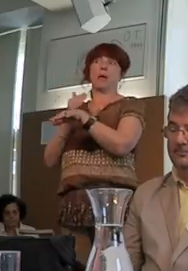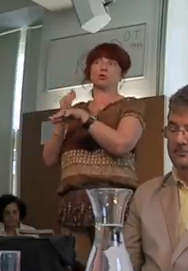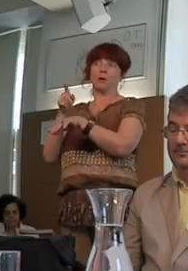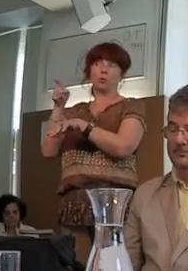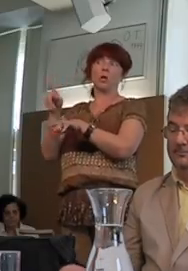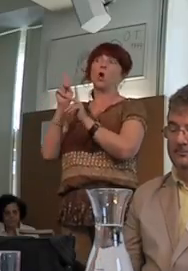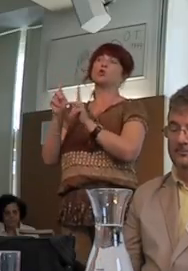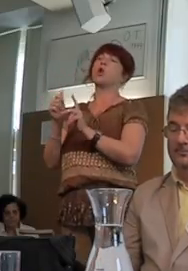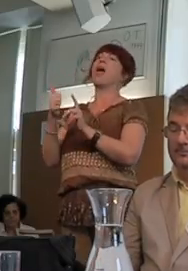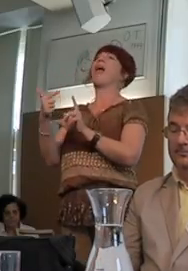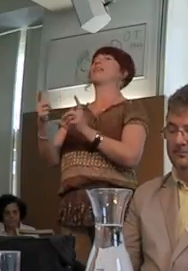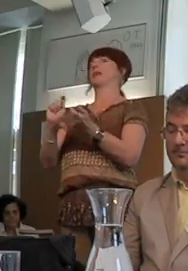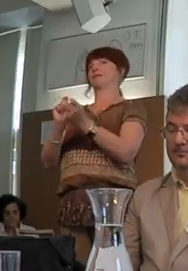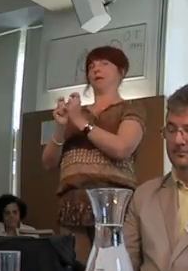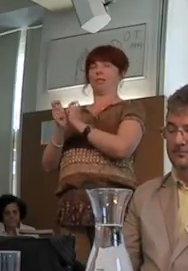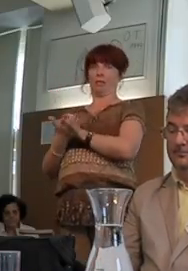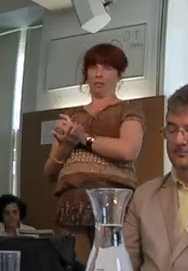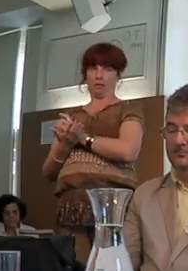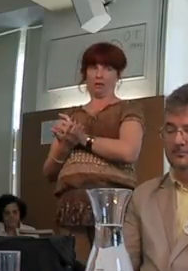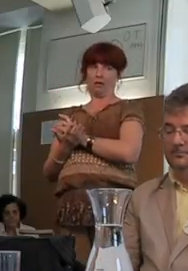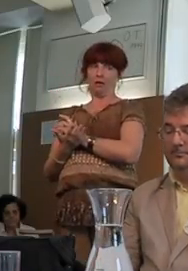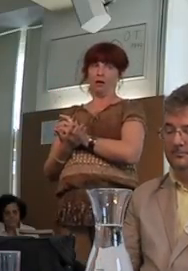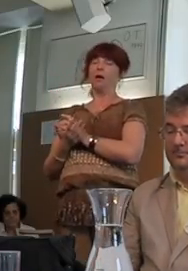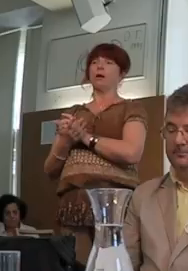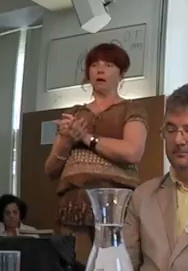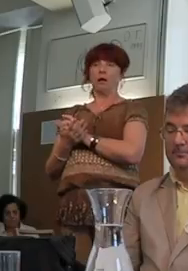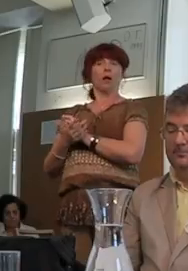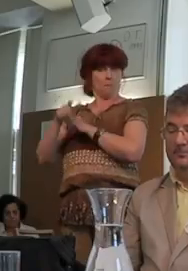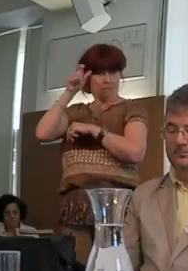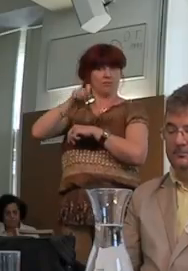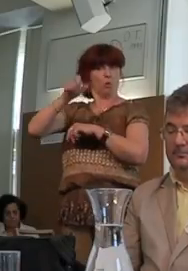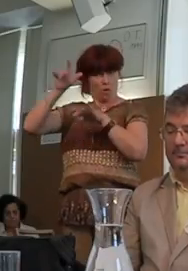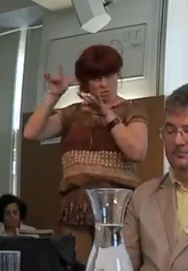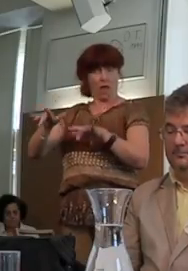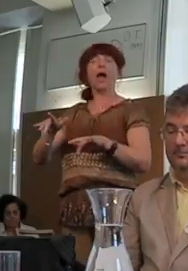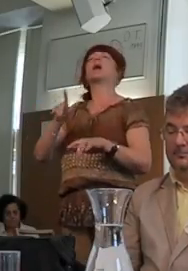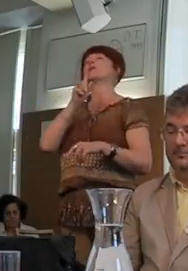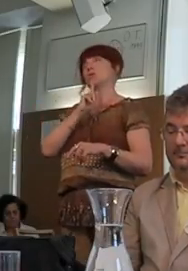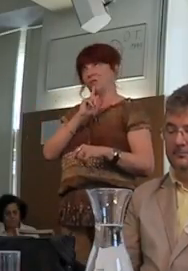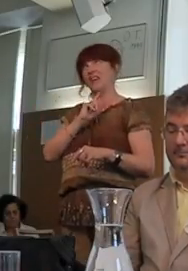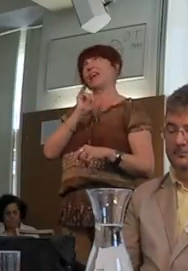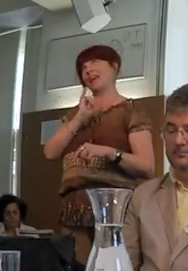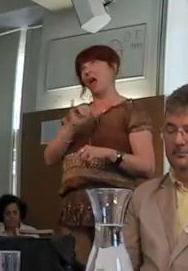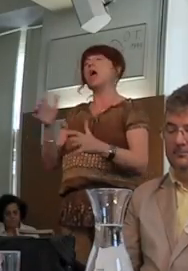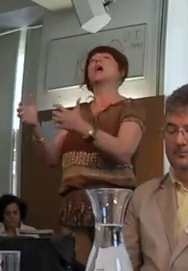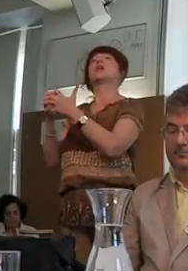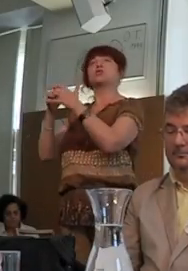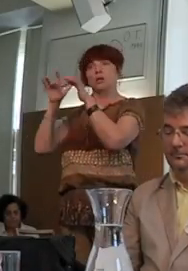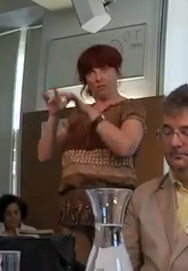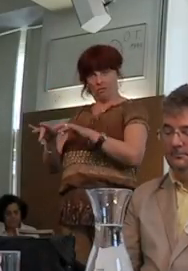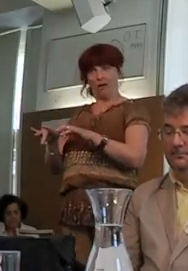Ja? Also insofern, die Leute haben wir, wenn auch zu wenige, die Geschichten haben wir, jetzt müssen wir es